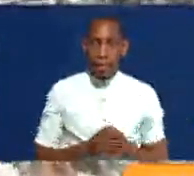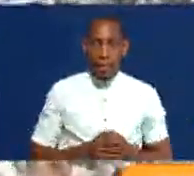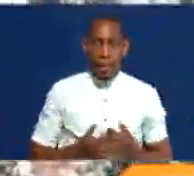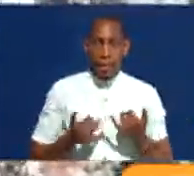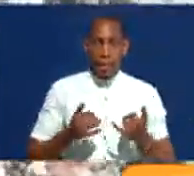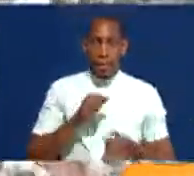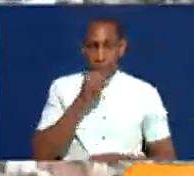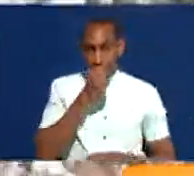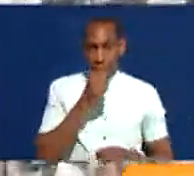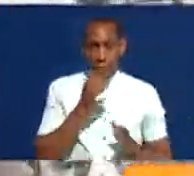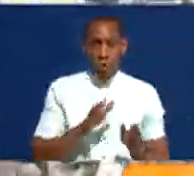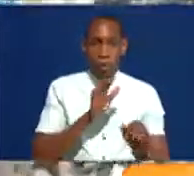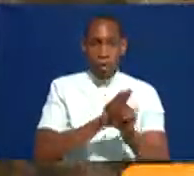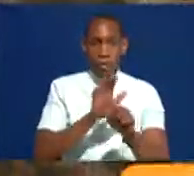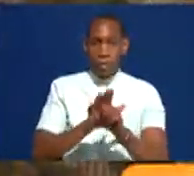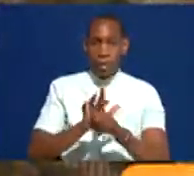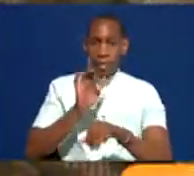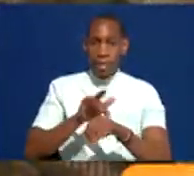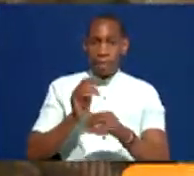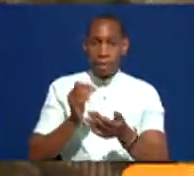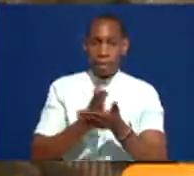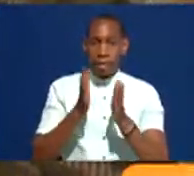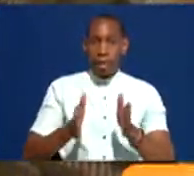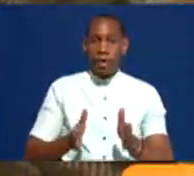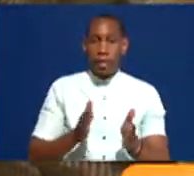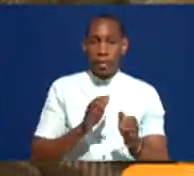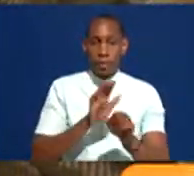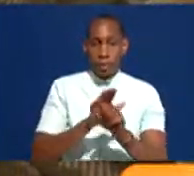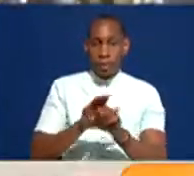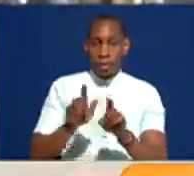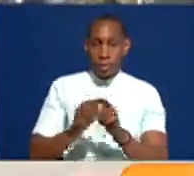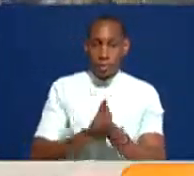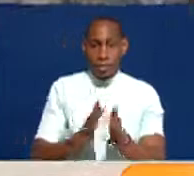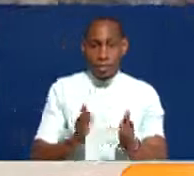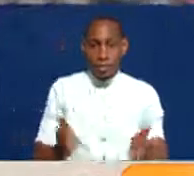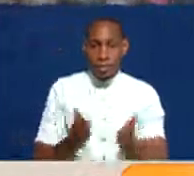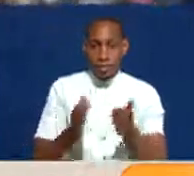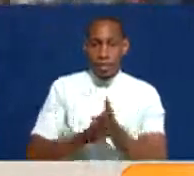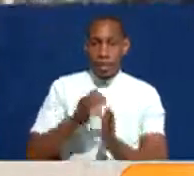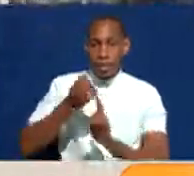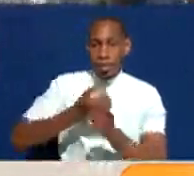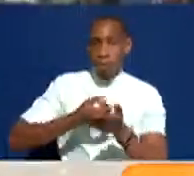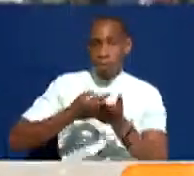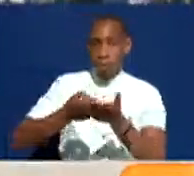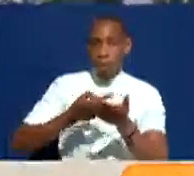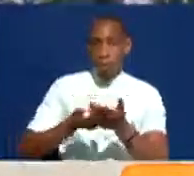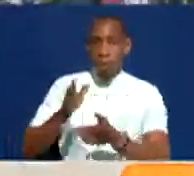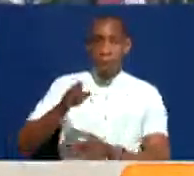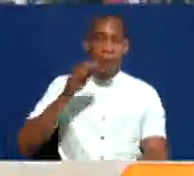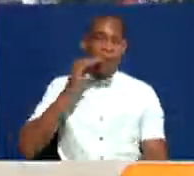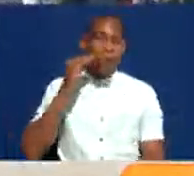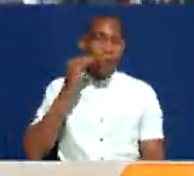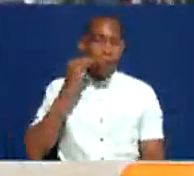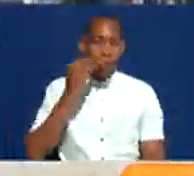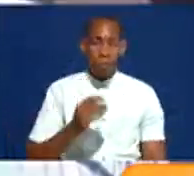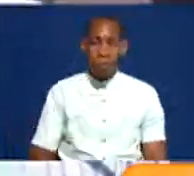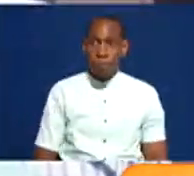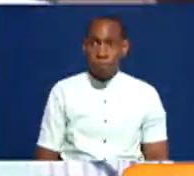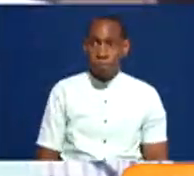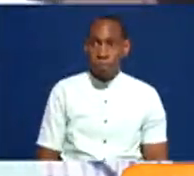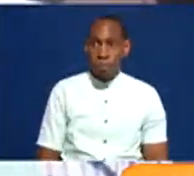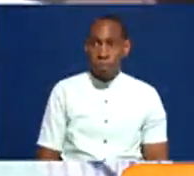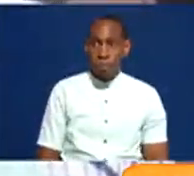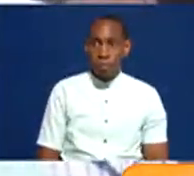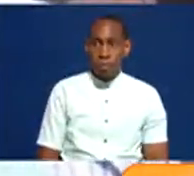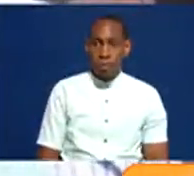Ongezeko lao mjini limewakera wadau husika na kuwachochea kuanzisha mchakato wa kuwarejesha makwao. Tumegundua